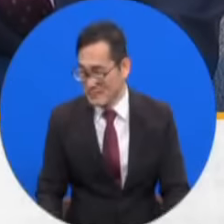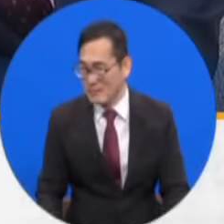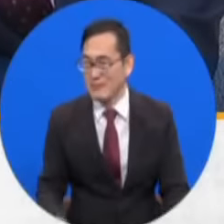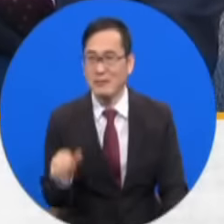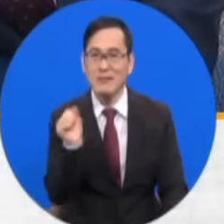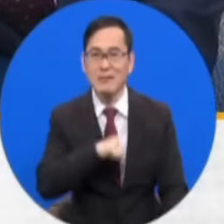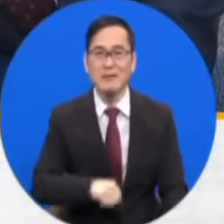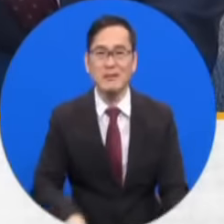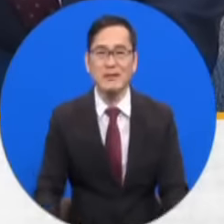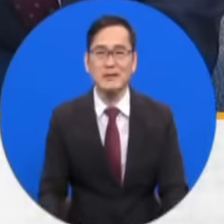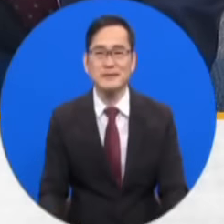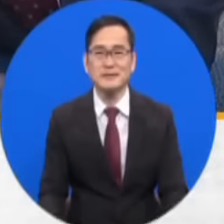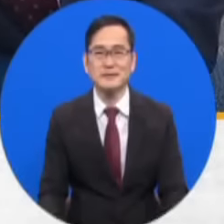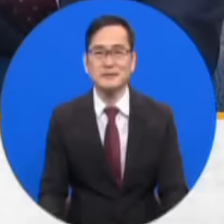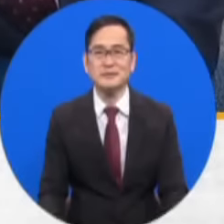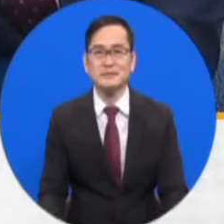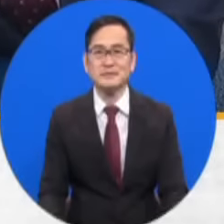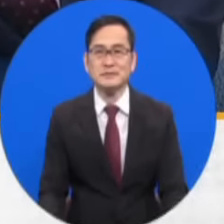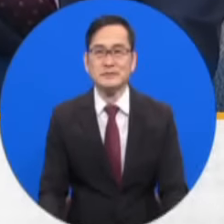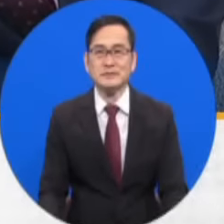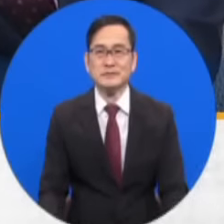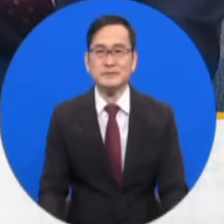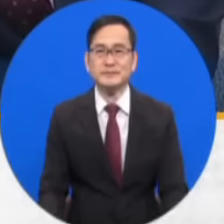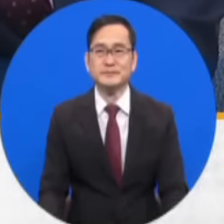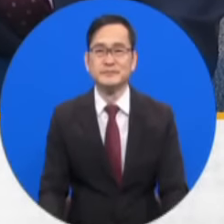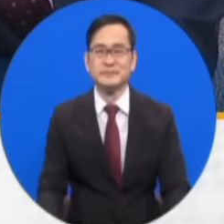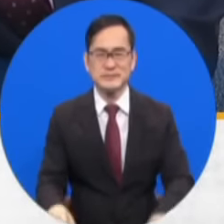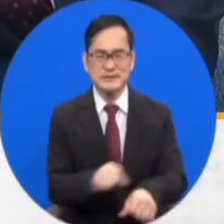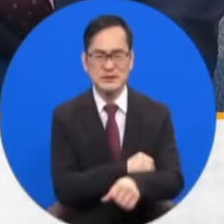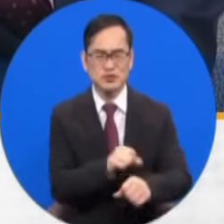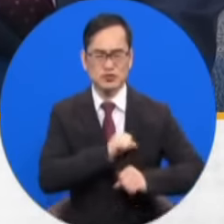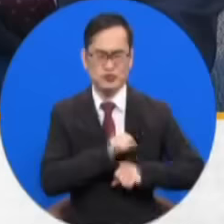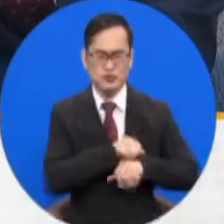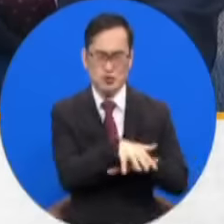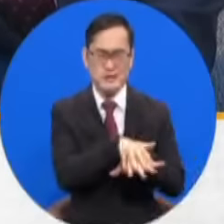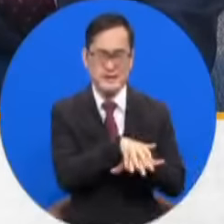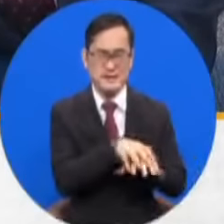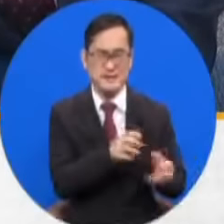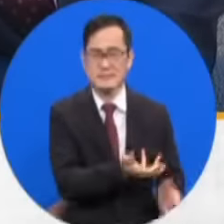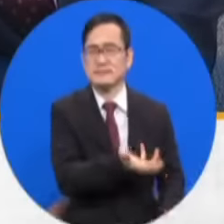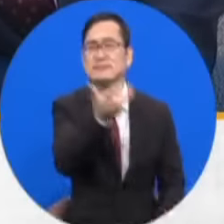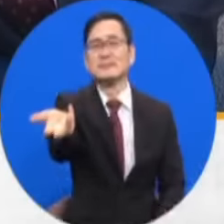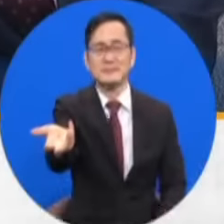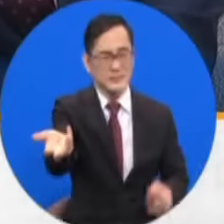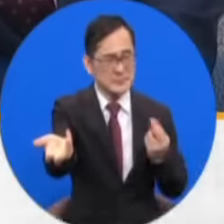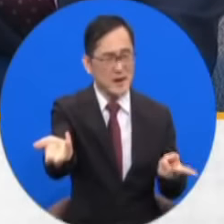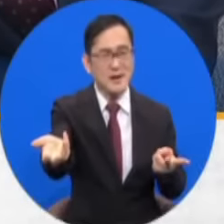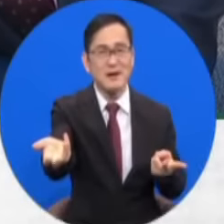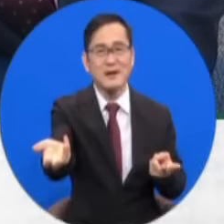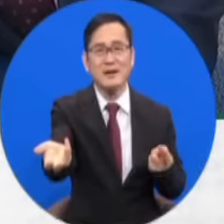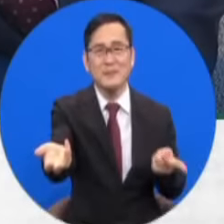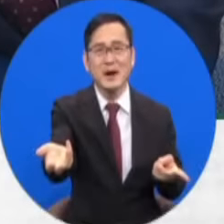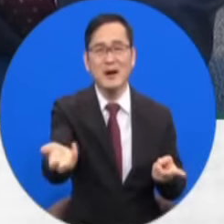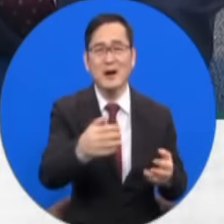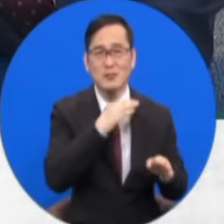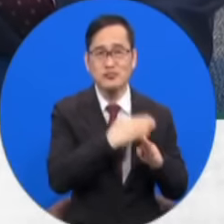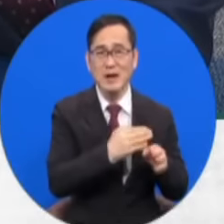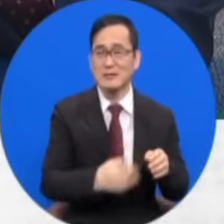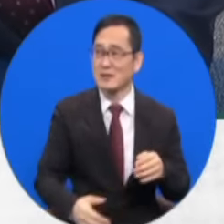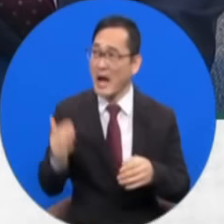있습니다 왜냐면 저 병력 자체가 일반 군대가 아니고 특수 군대이기 때문에 4계 여단 정도가 빠져나갔다는 것은 저